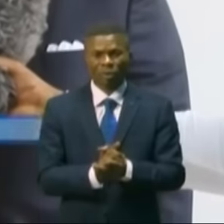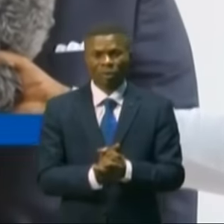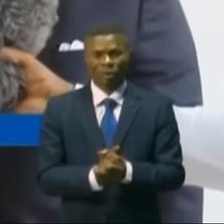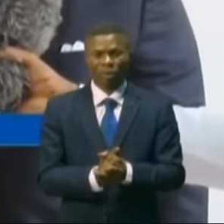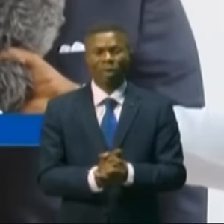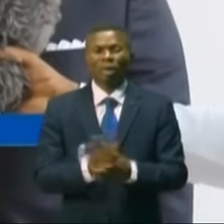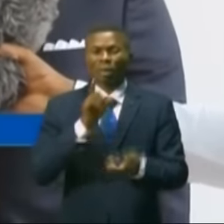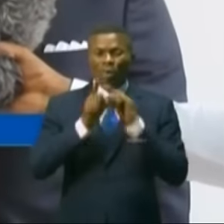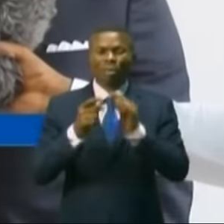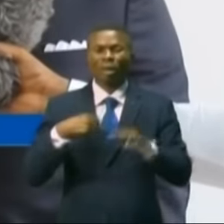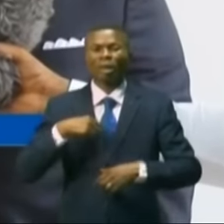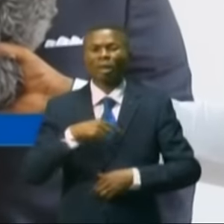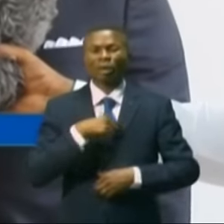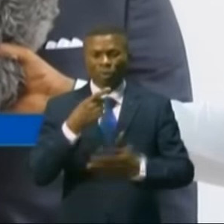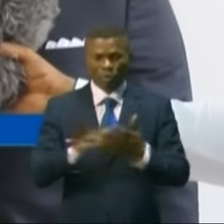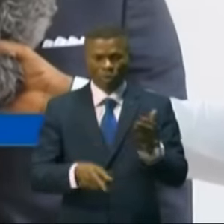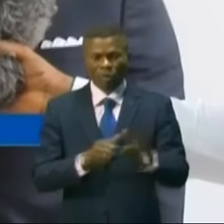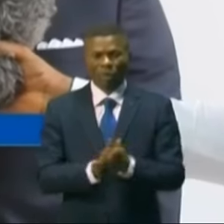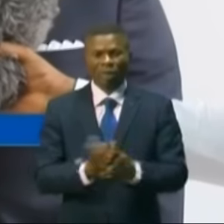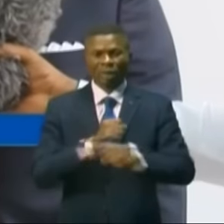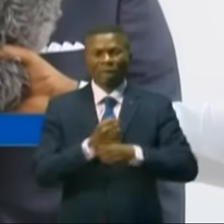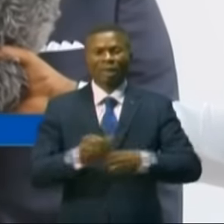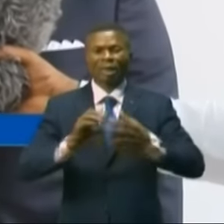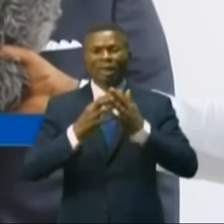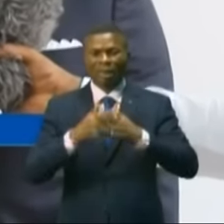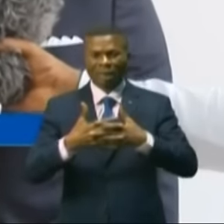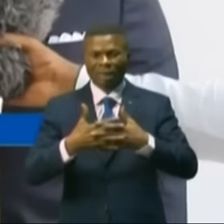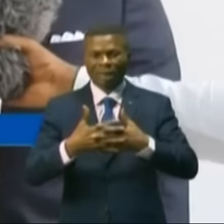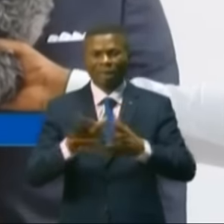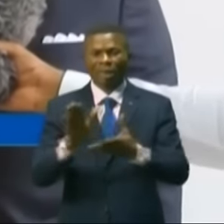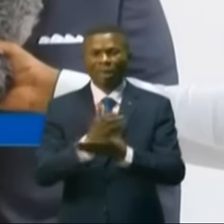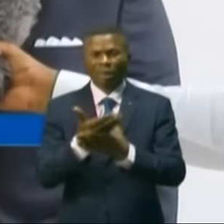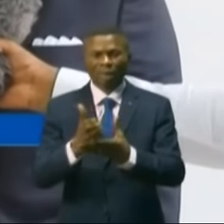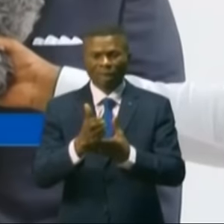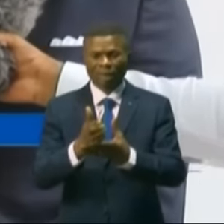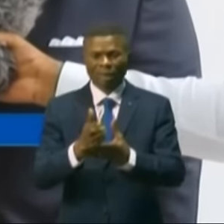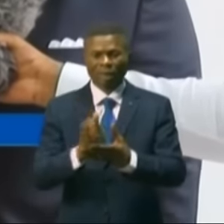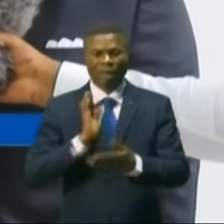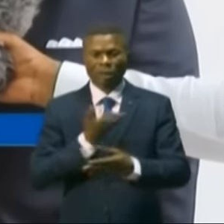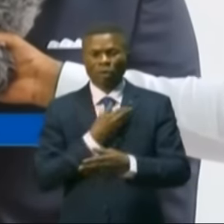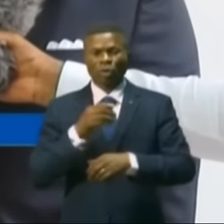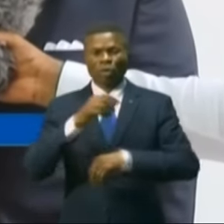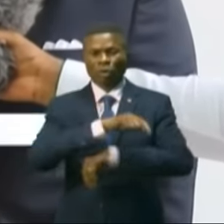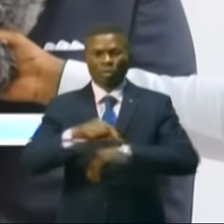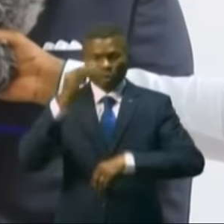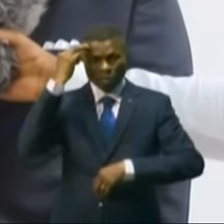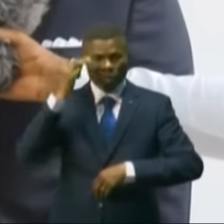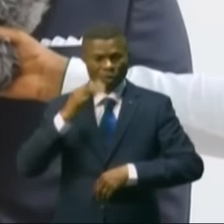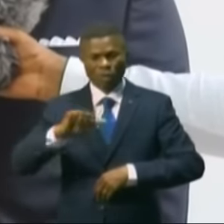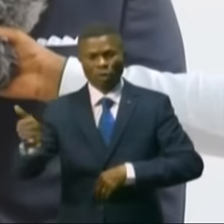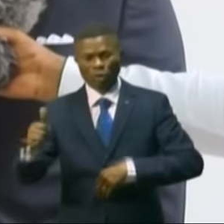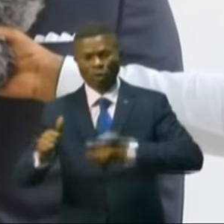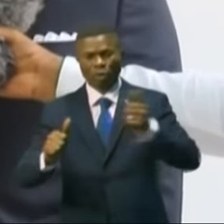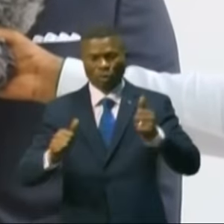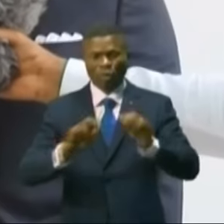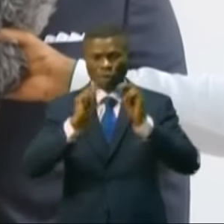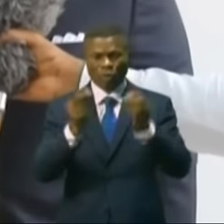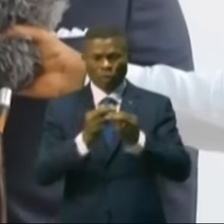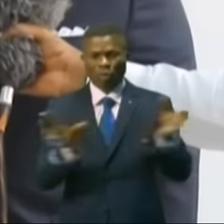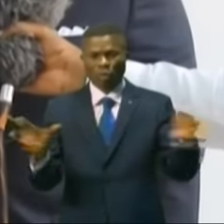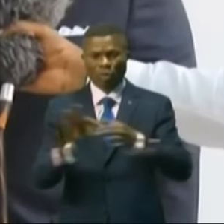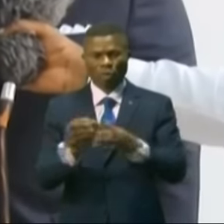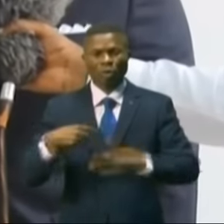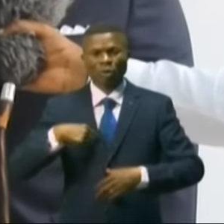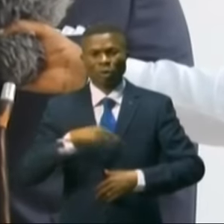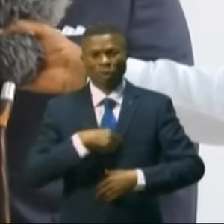entretien, c'est sceller ce partenariat que nous avons entre notre ministère et cette œuvre grandiose qu'il est en train d'entreprendre